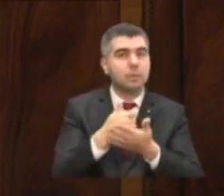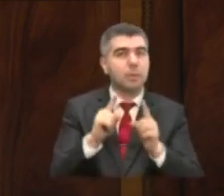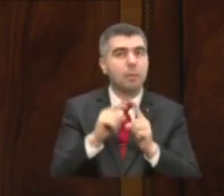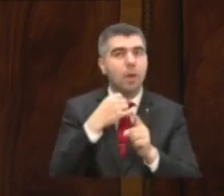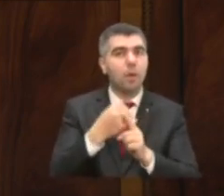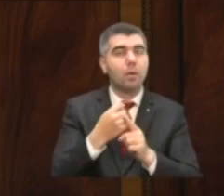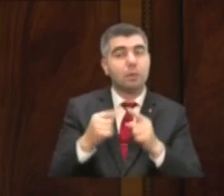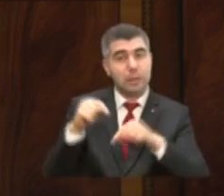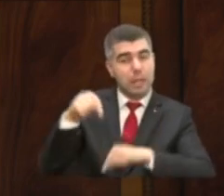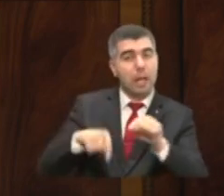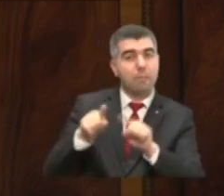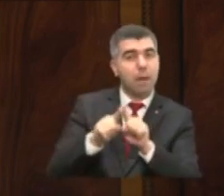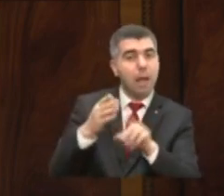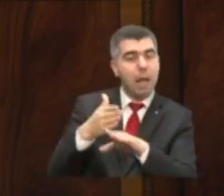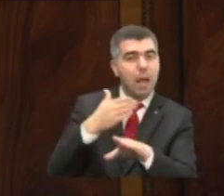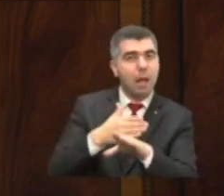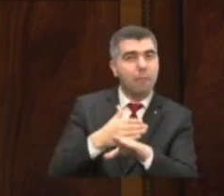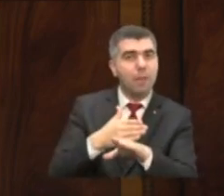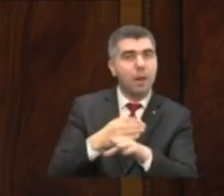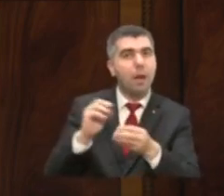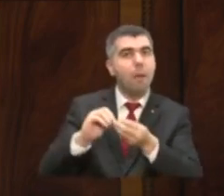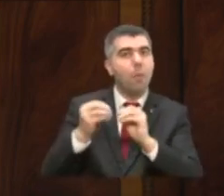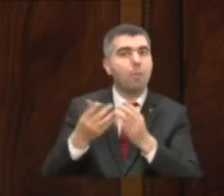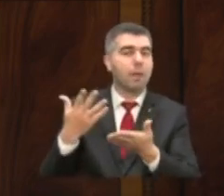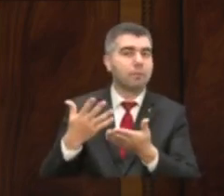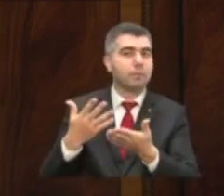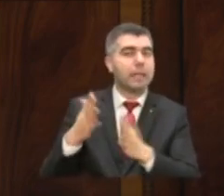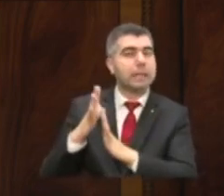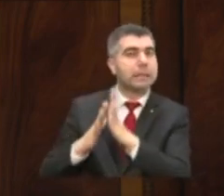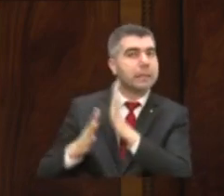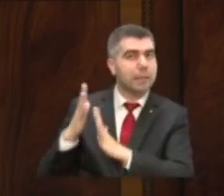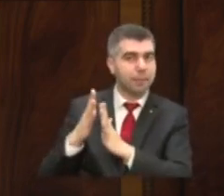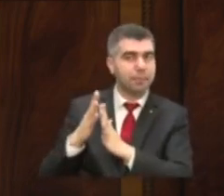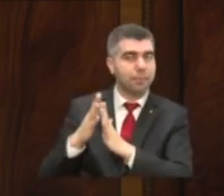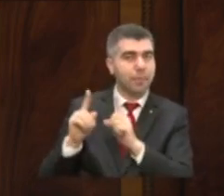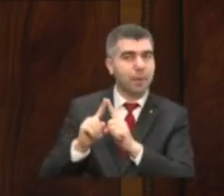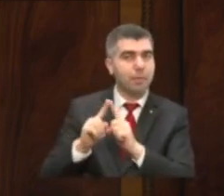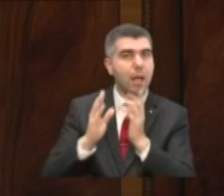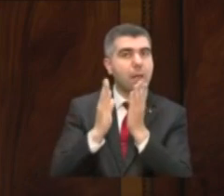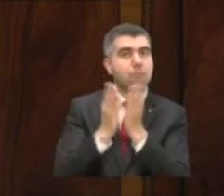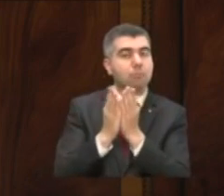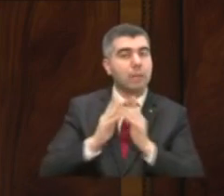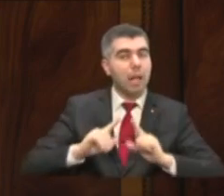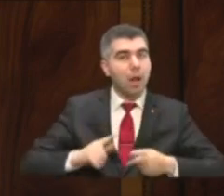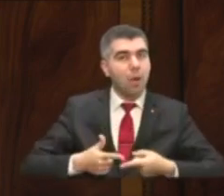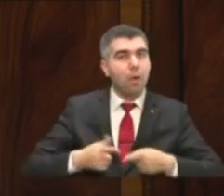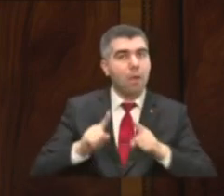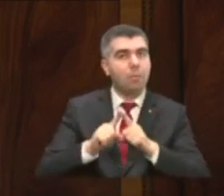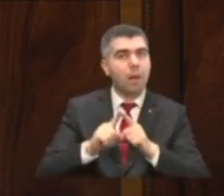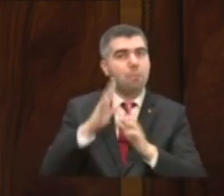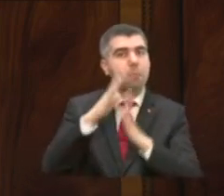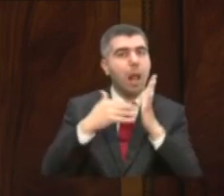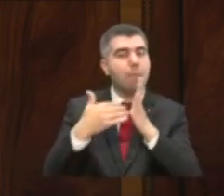كان شي حاجة قبل غير ناجعة، وكان القطاع كيعاني. داك الشيء علاش داروا برنامج